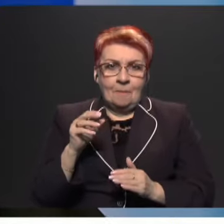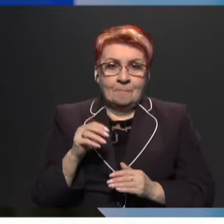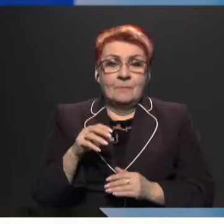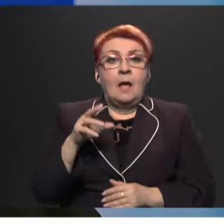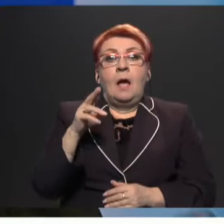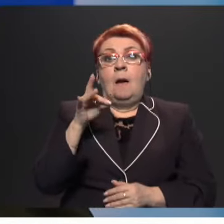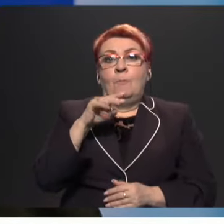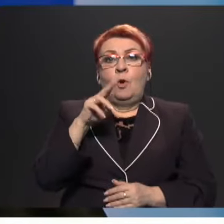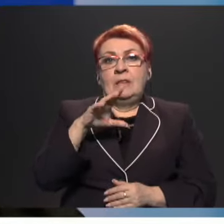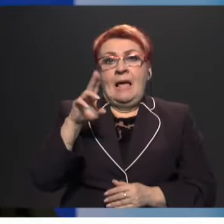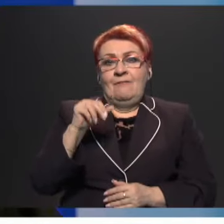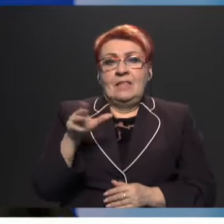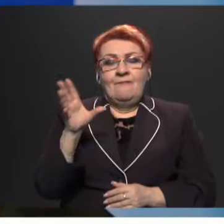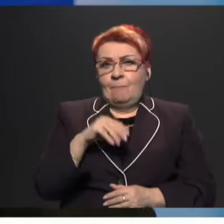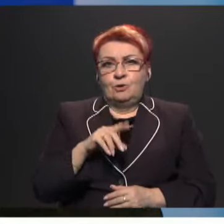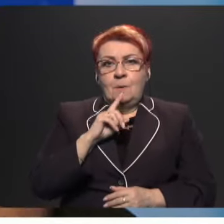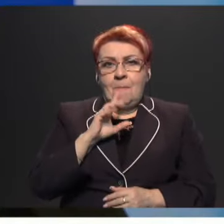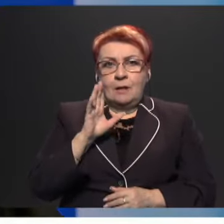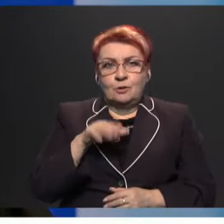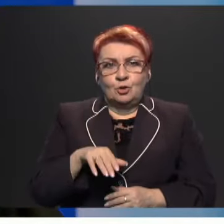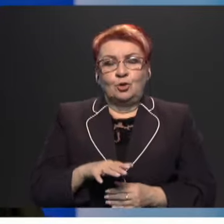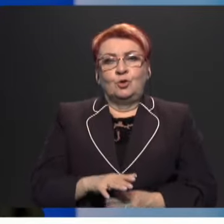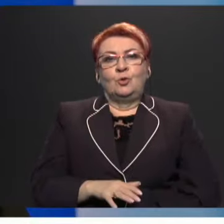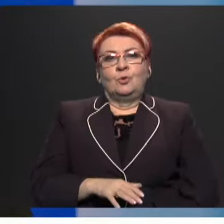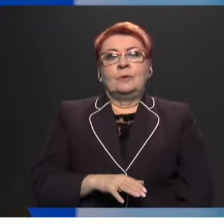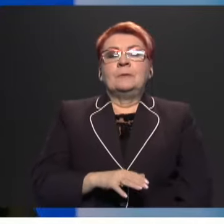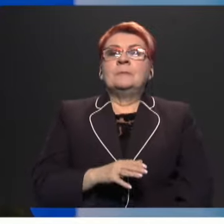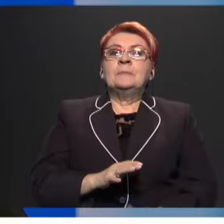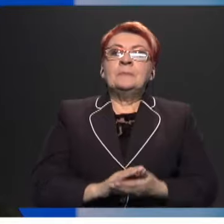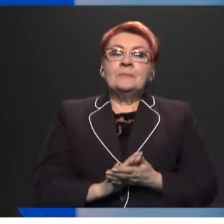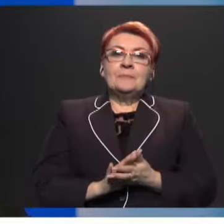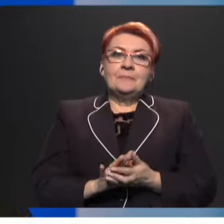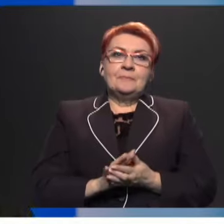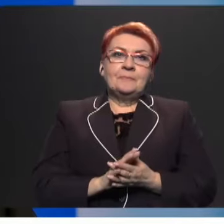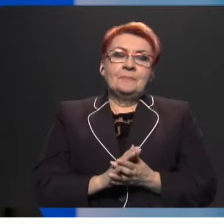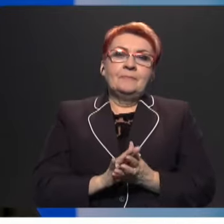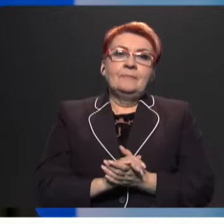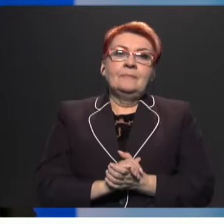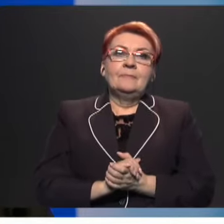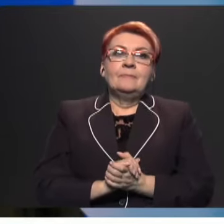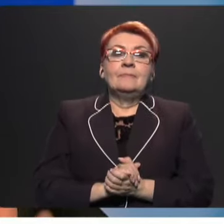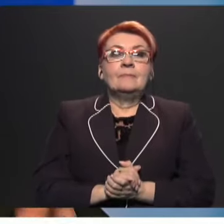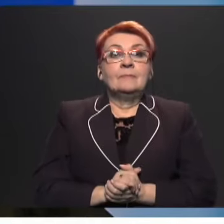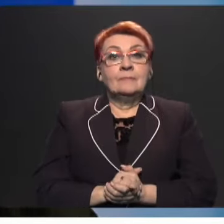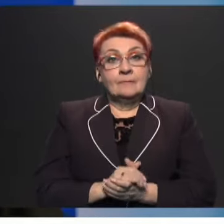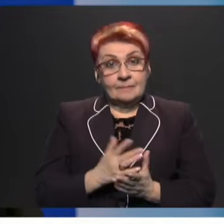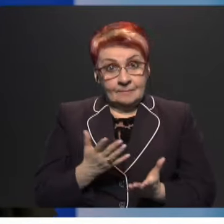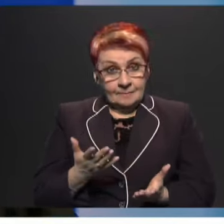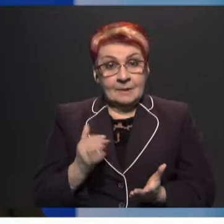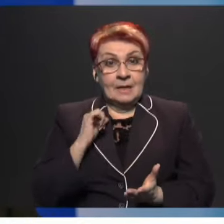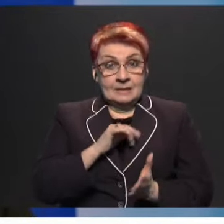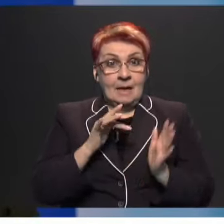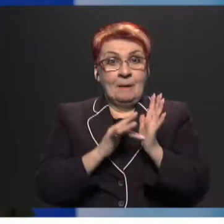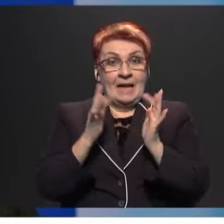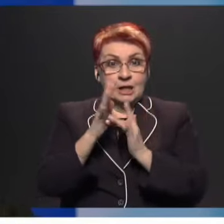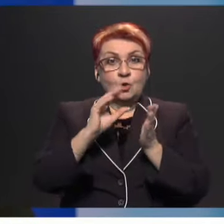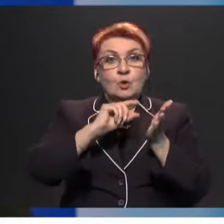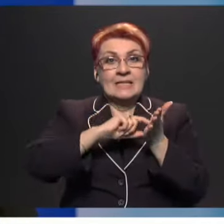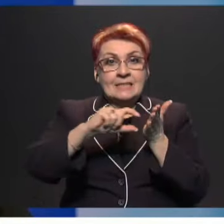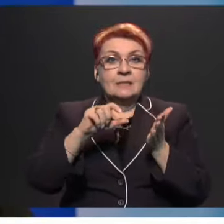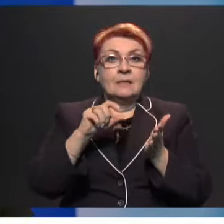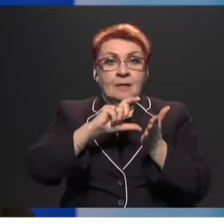молчу. Сегодня читали мы «Камень Егож, не берегожа, зиждущий, сей бысть во главу угла». Сам Христос цитирует